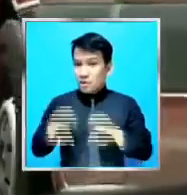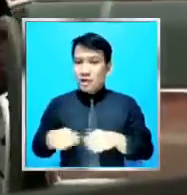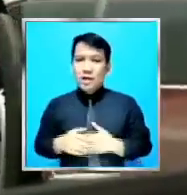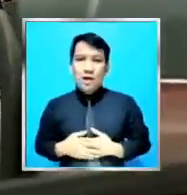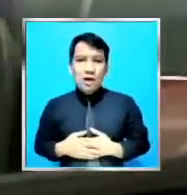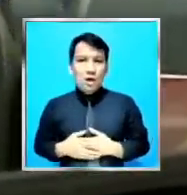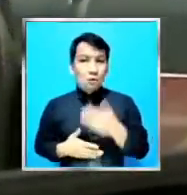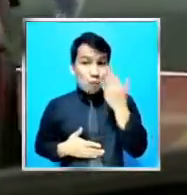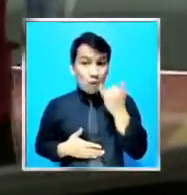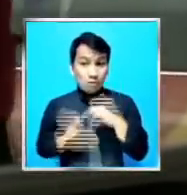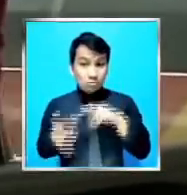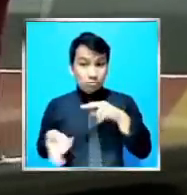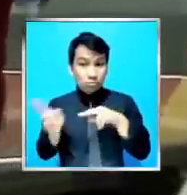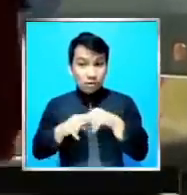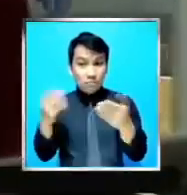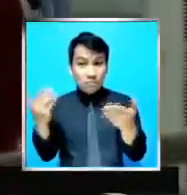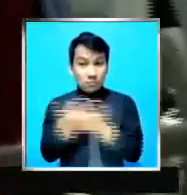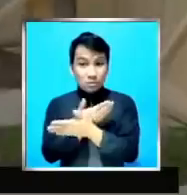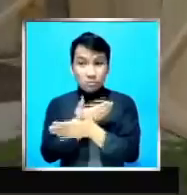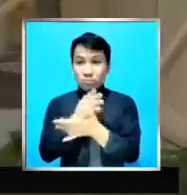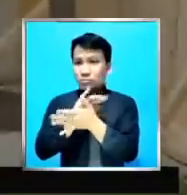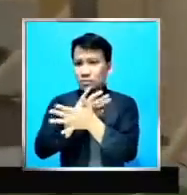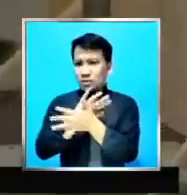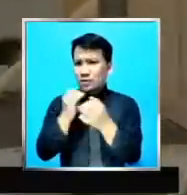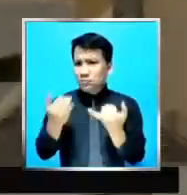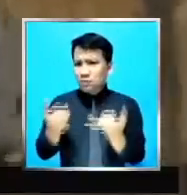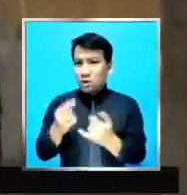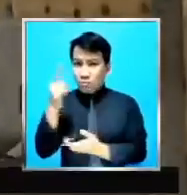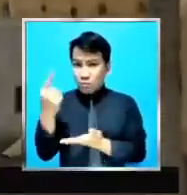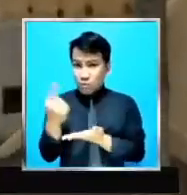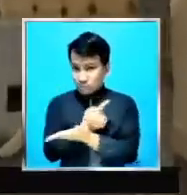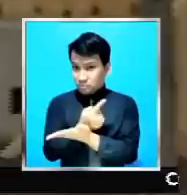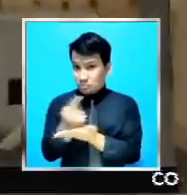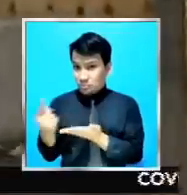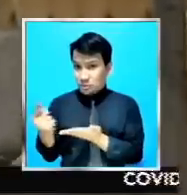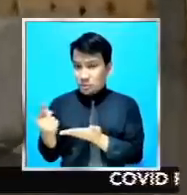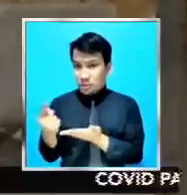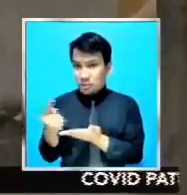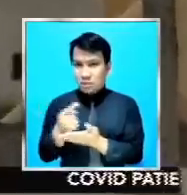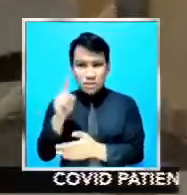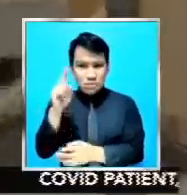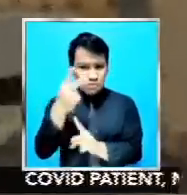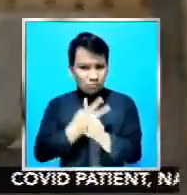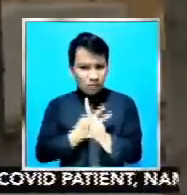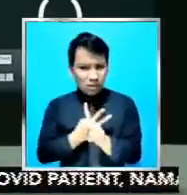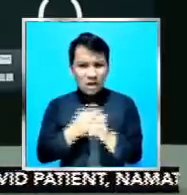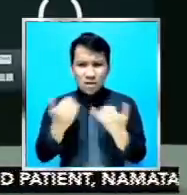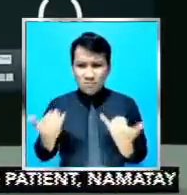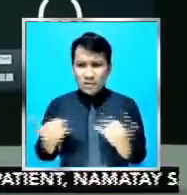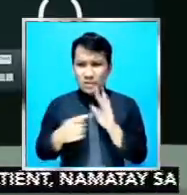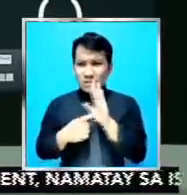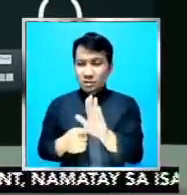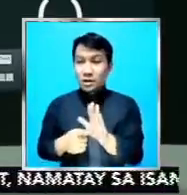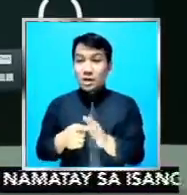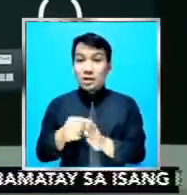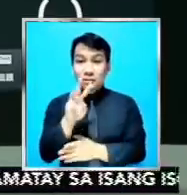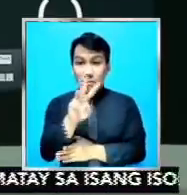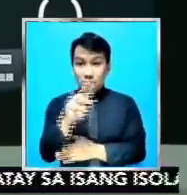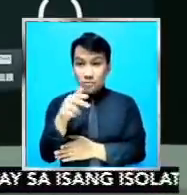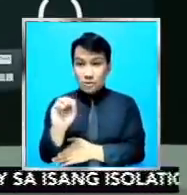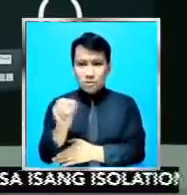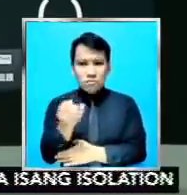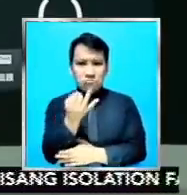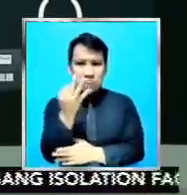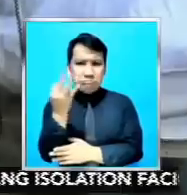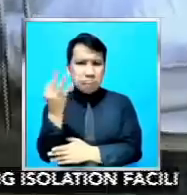dumoble raw ang mga bagong kaso ng COVID-19 kada linggo sa nakaraang dalawang buwan lang. Ayon pa sa WHO, ilang bansang nakaiwas noon